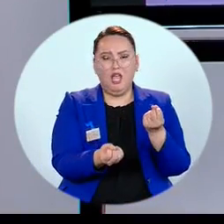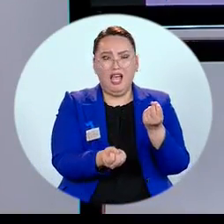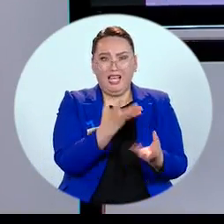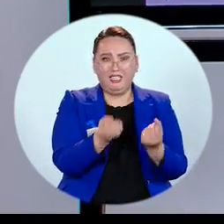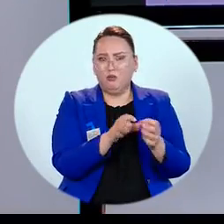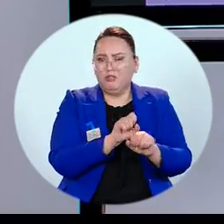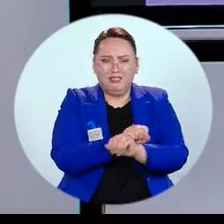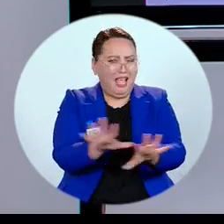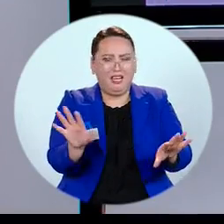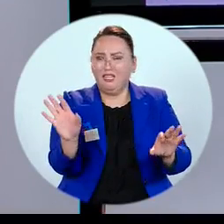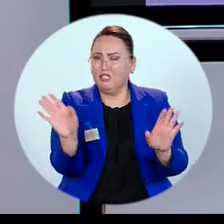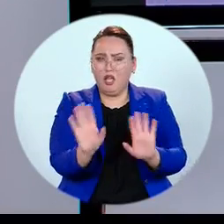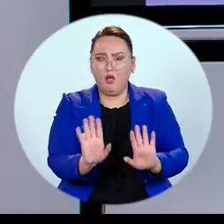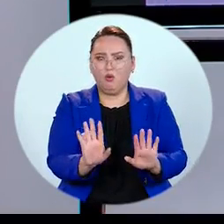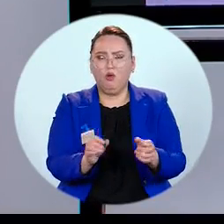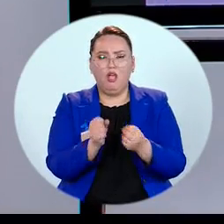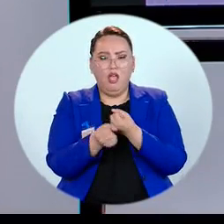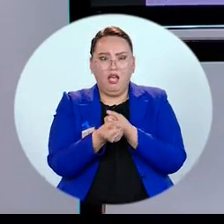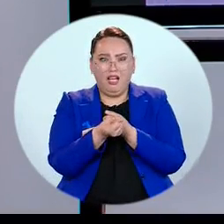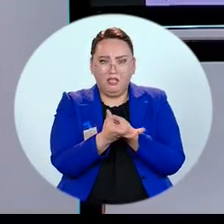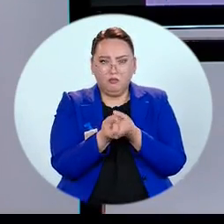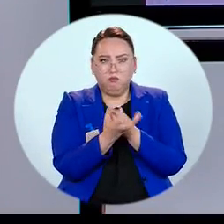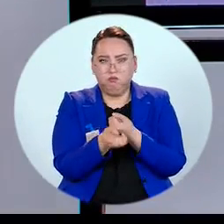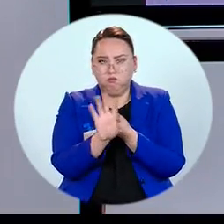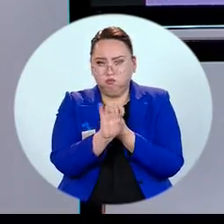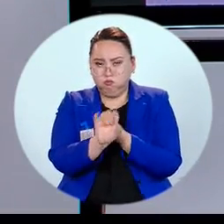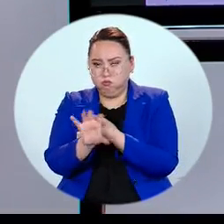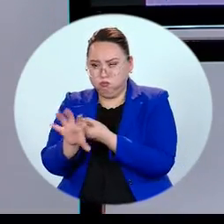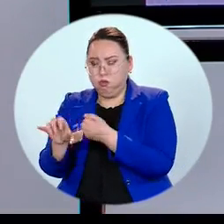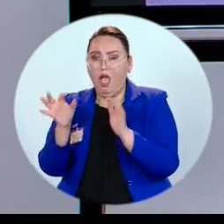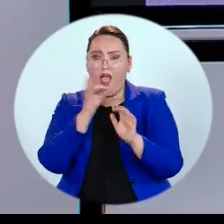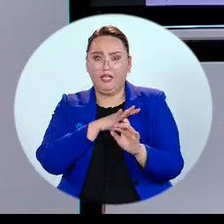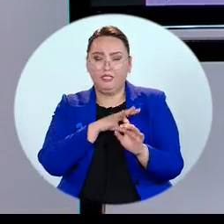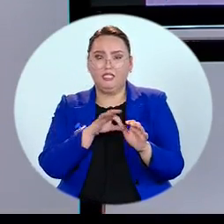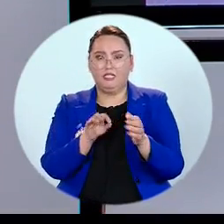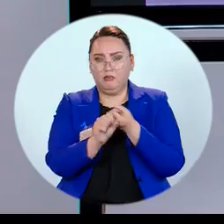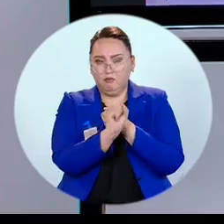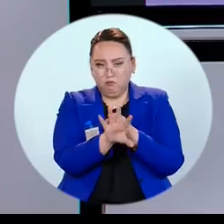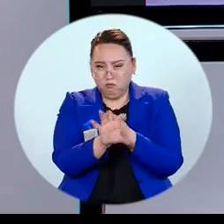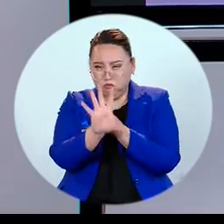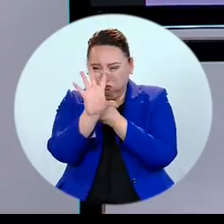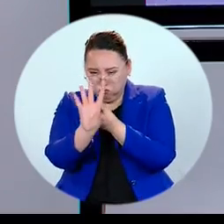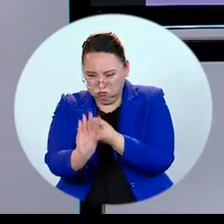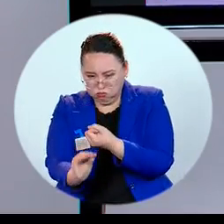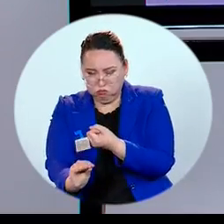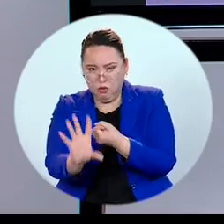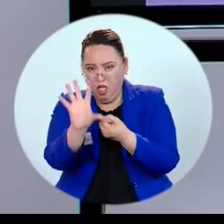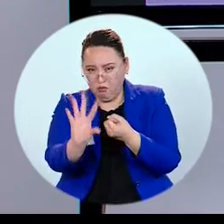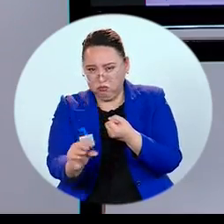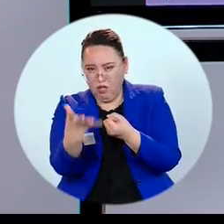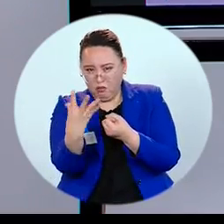པའི ཐགས སུགས